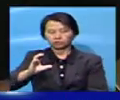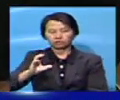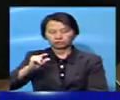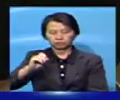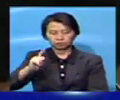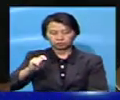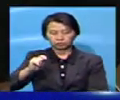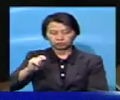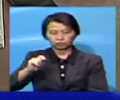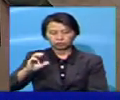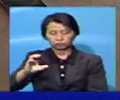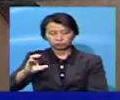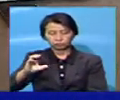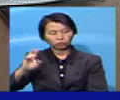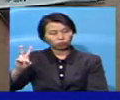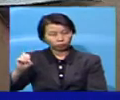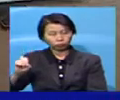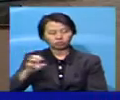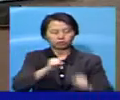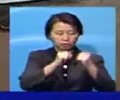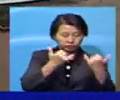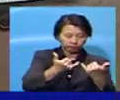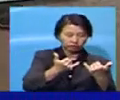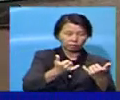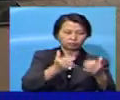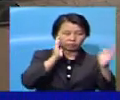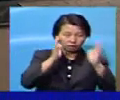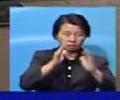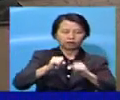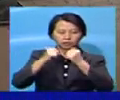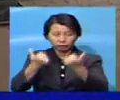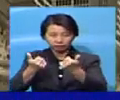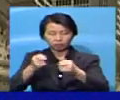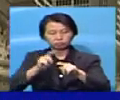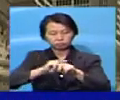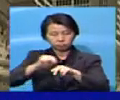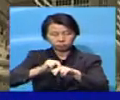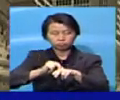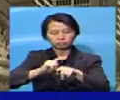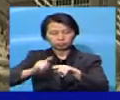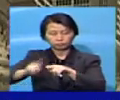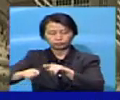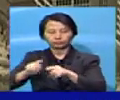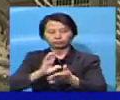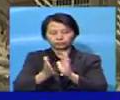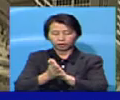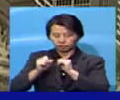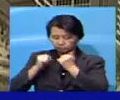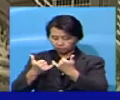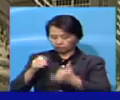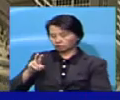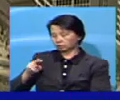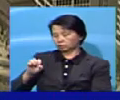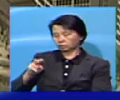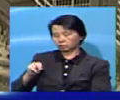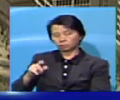pcg20 manakala tujuh lagi Syarikat tempatan dan sebuah lagi Syarikat multinasional menerusi inisiatif ini Syarikat vendor berpeluang menikmati